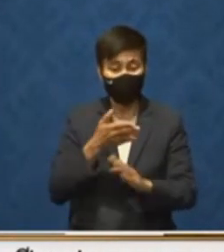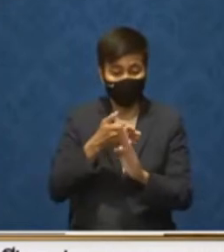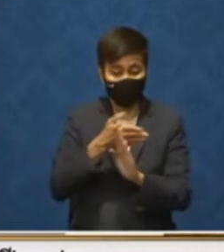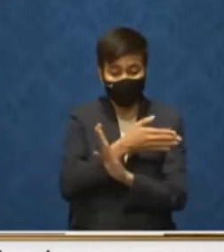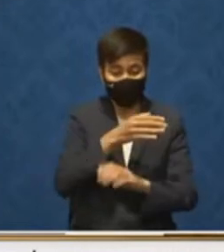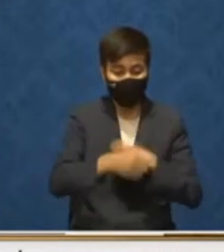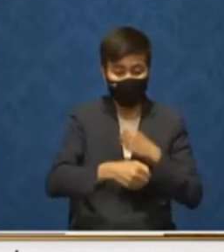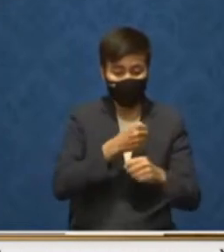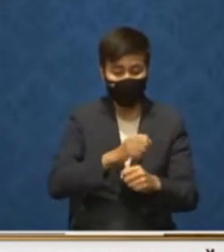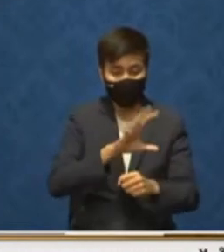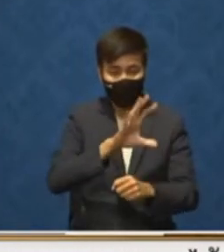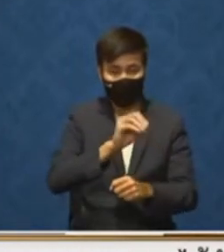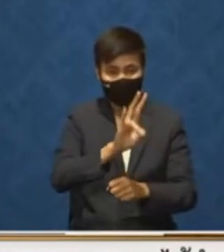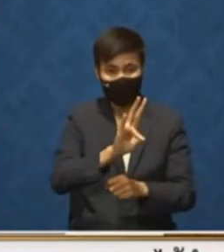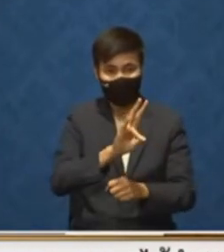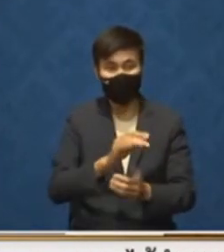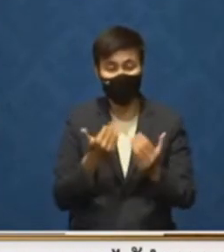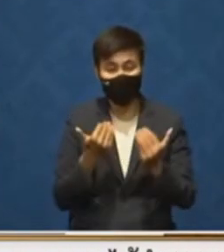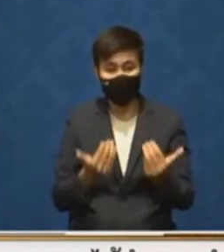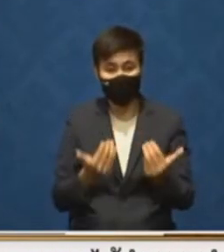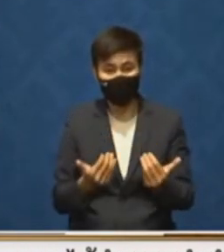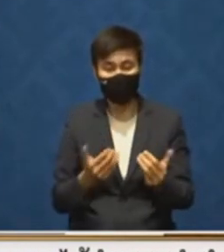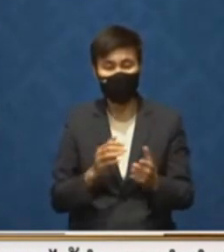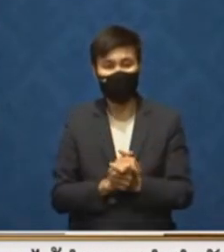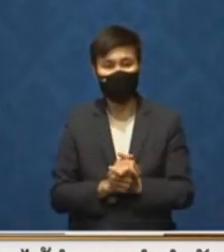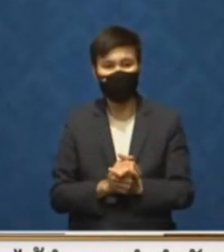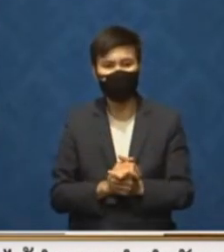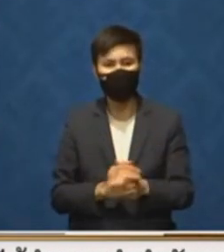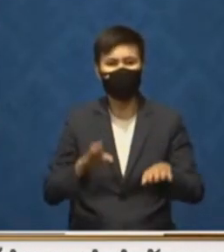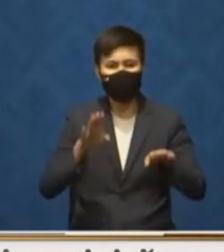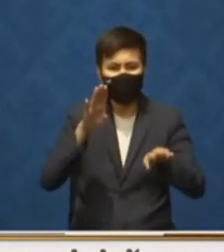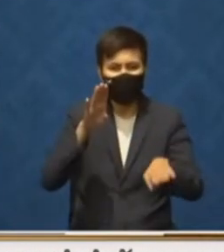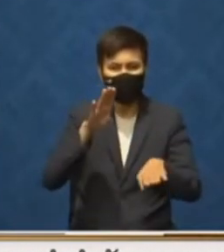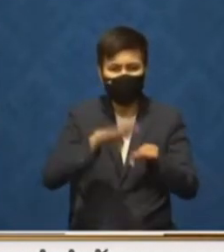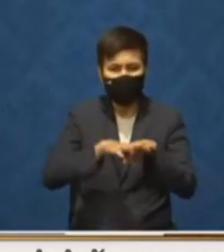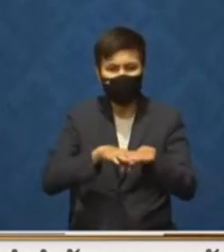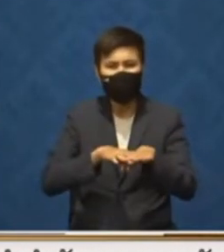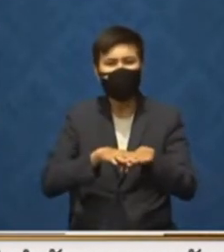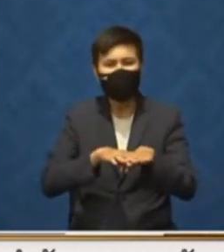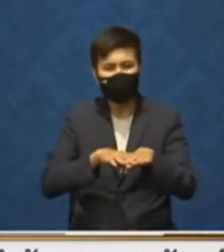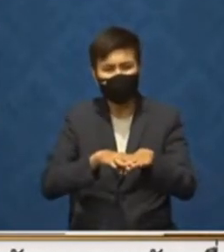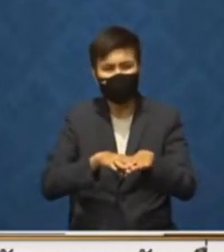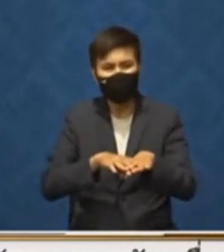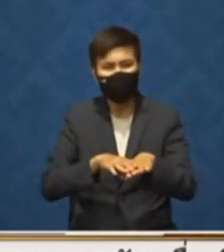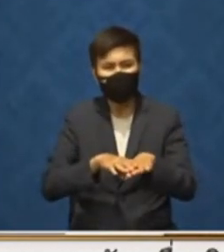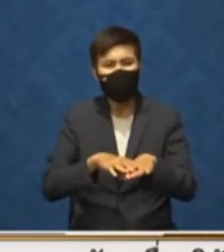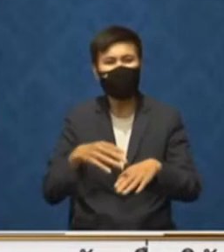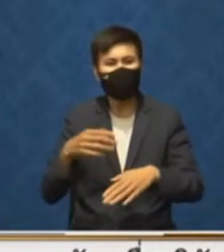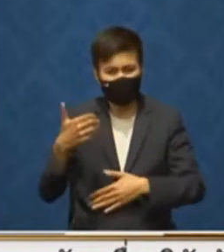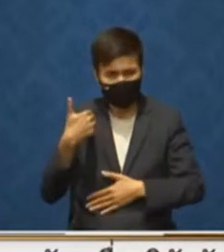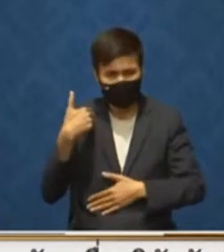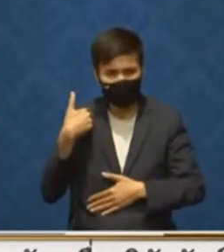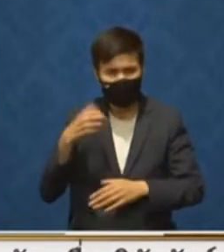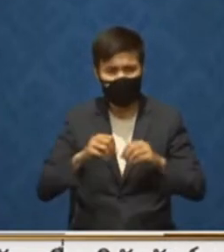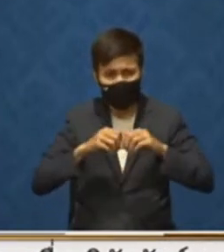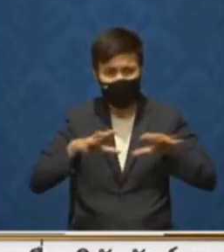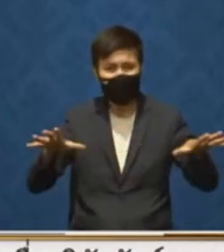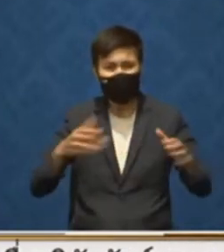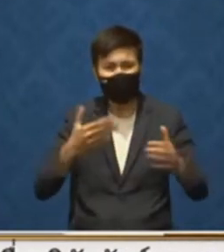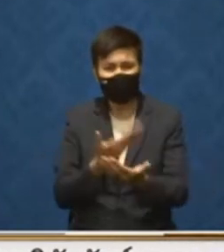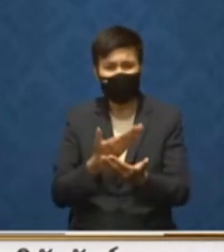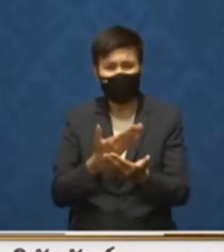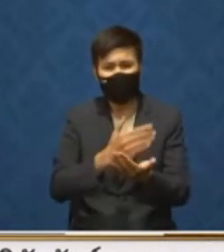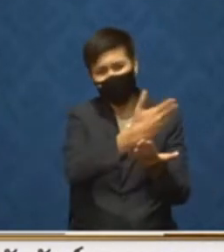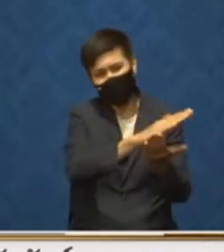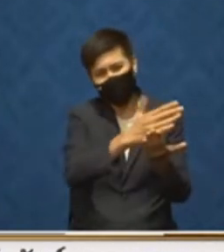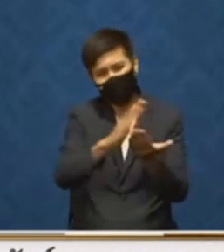ดูแล้ววันนี้ท่านว่าของผมทับซ้อนต้องไป2000มาถ้าดูต้องก่อนได้แล้วก็จะเห็นว่ามันก็มีหัวใจอยู่เหมือนกันมันก็ตายประมาณไปตาย